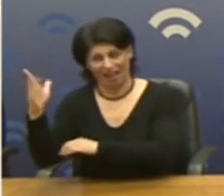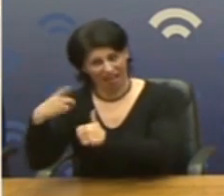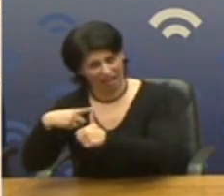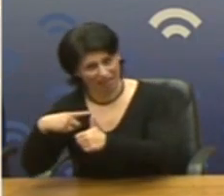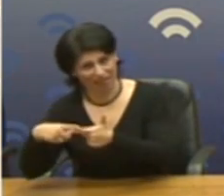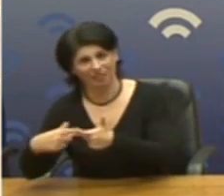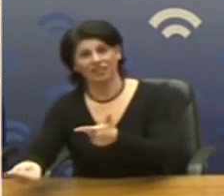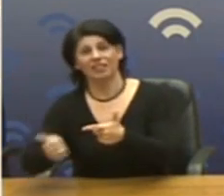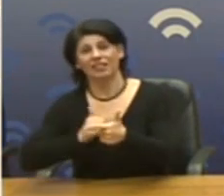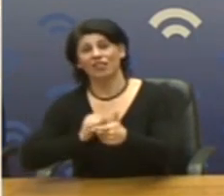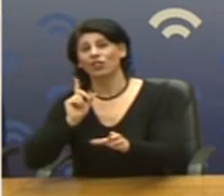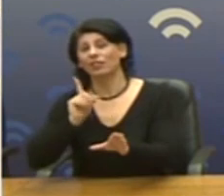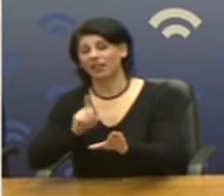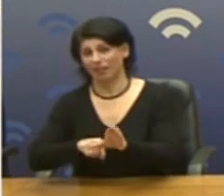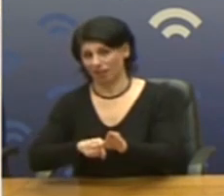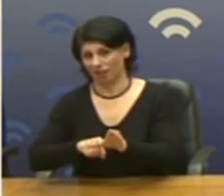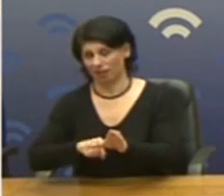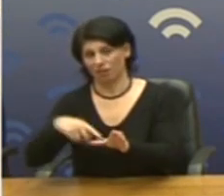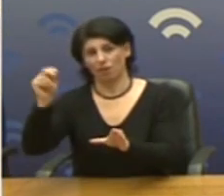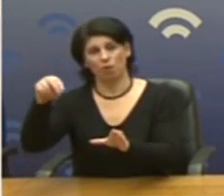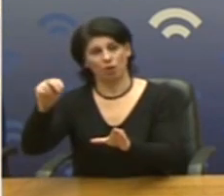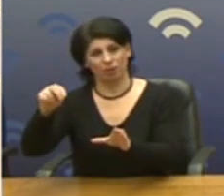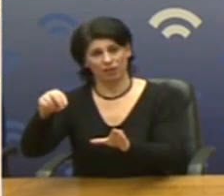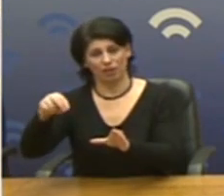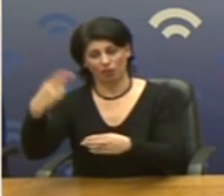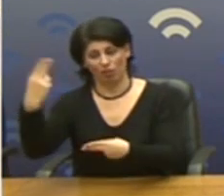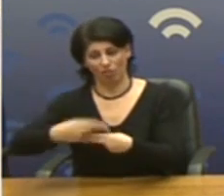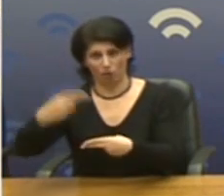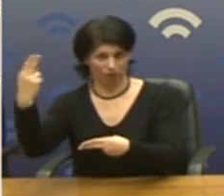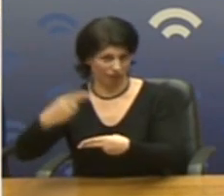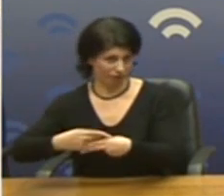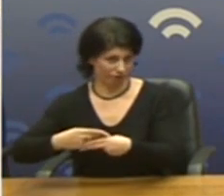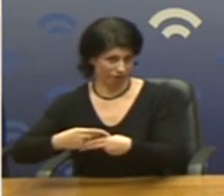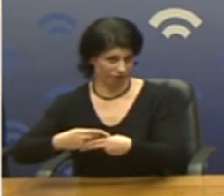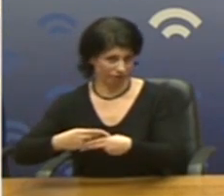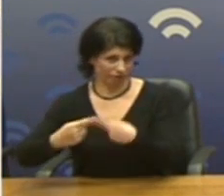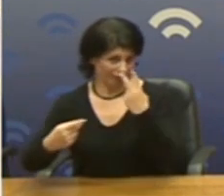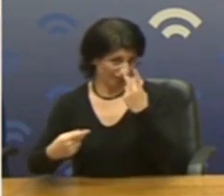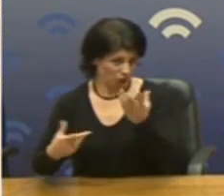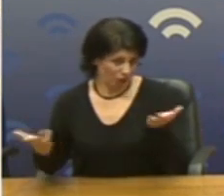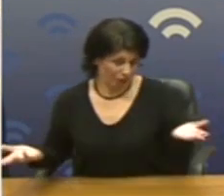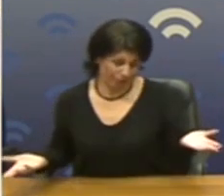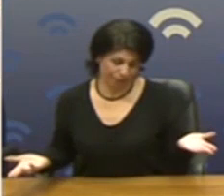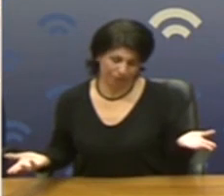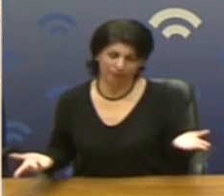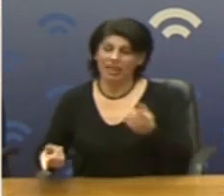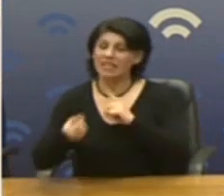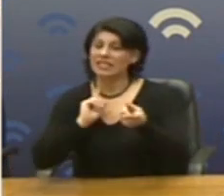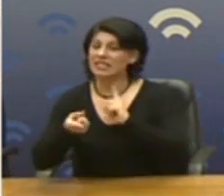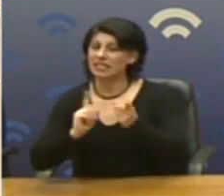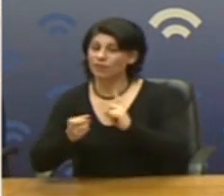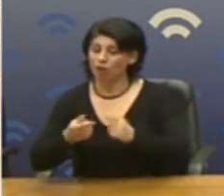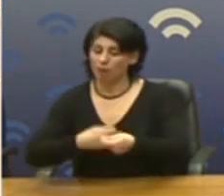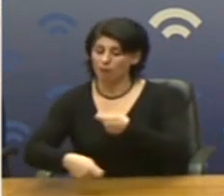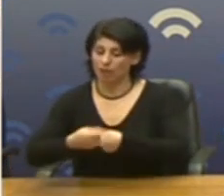σε ιδιωτικές εταιρείες που εκμεταλλεύονται τα διόδια. Η συμφωνία σας με τους επιχειρηματίες στον